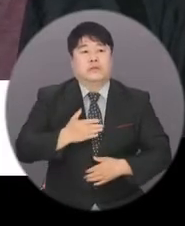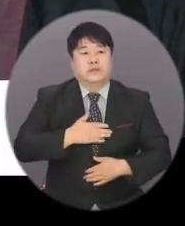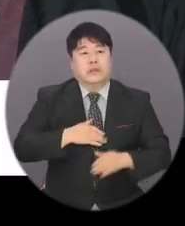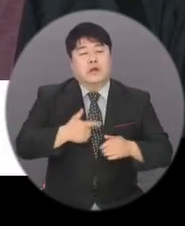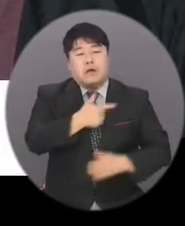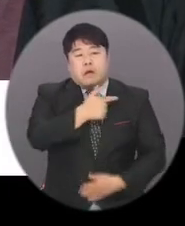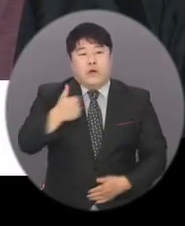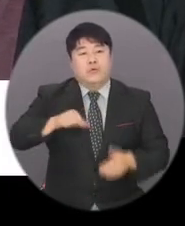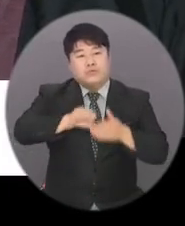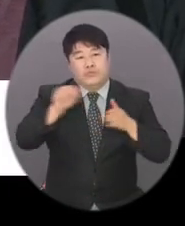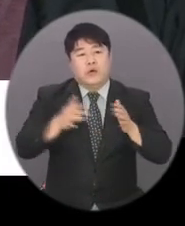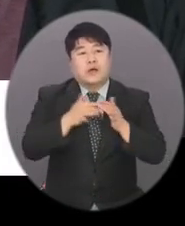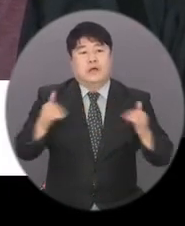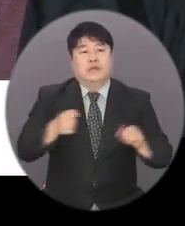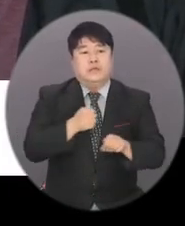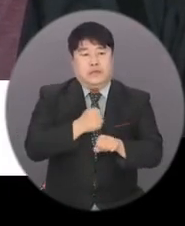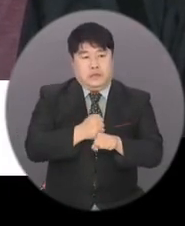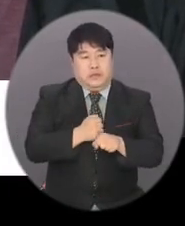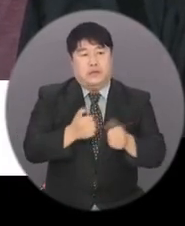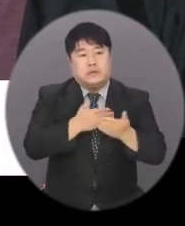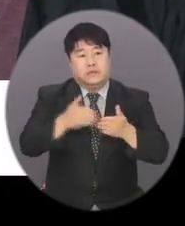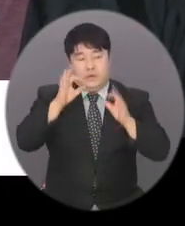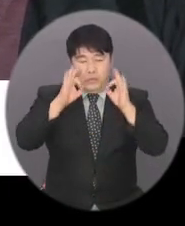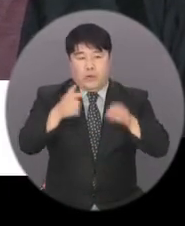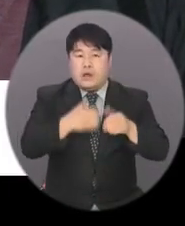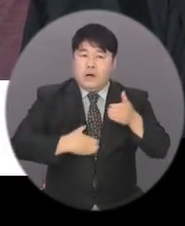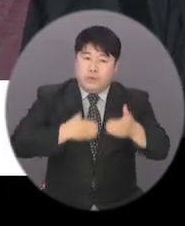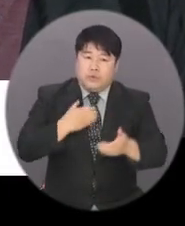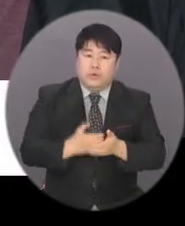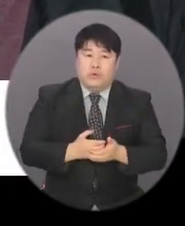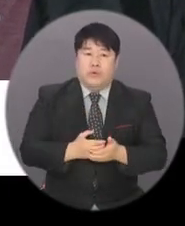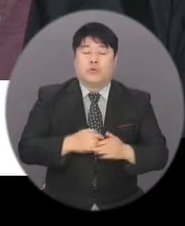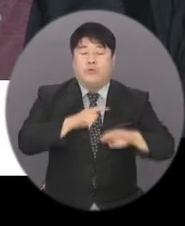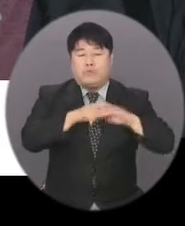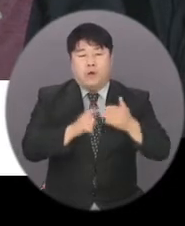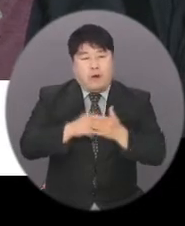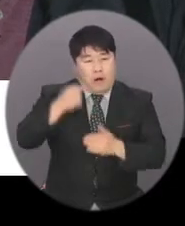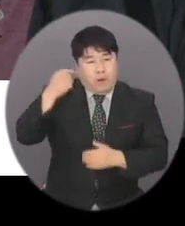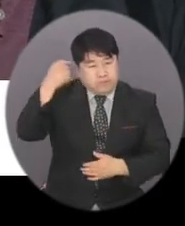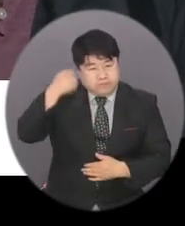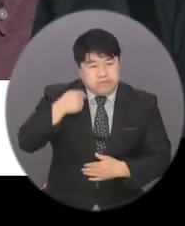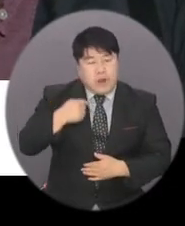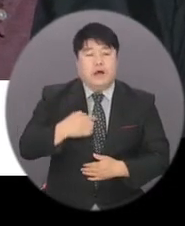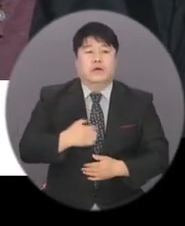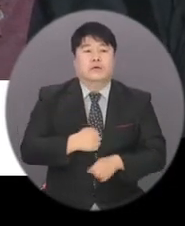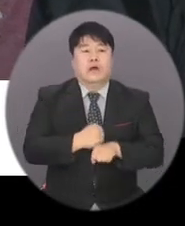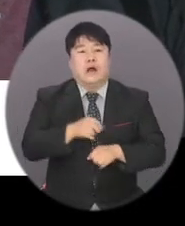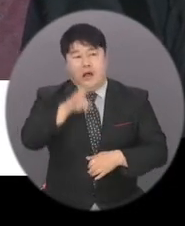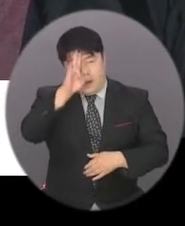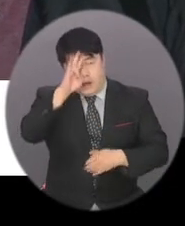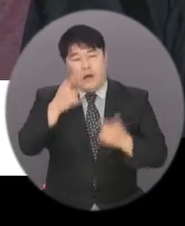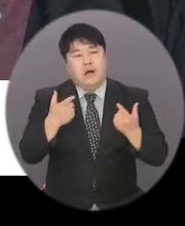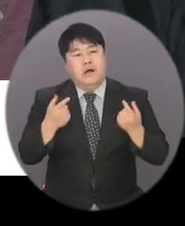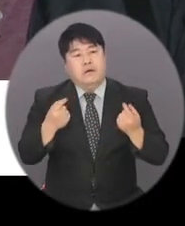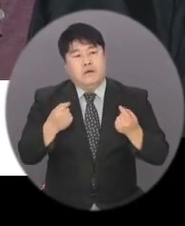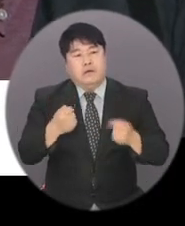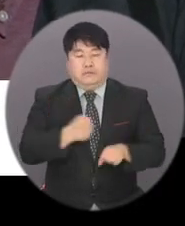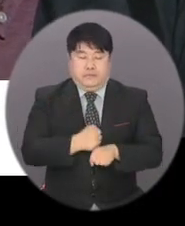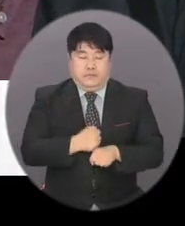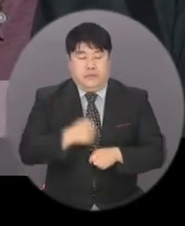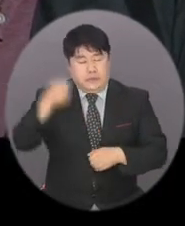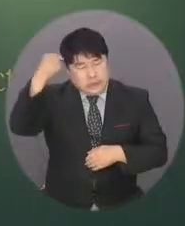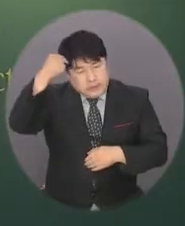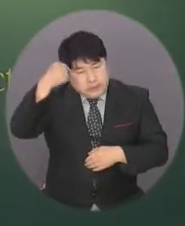보니까 더 훨씬 감동적이고 마음이 와닿고 예술이라는 게 이런 거구나 하는 것을 깊이 좀